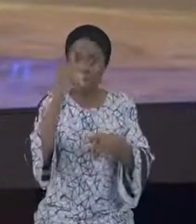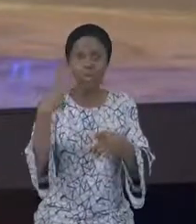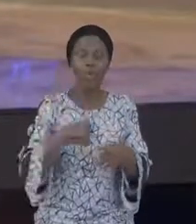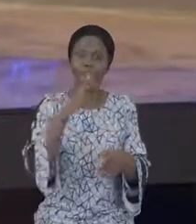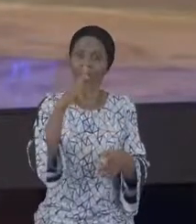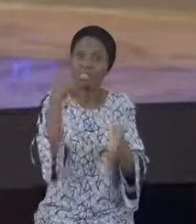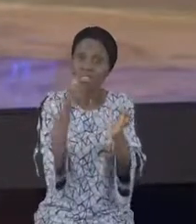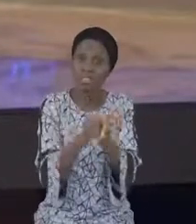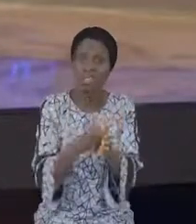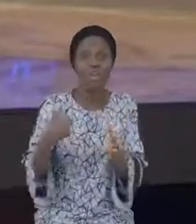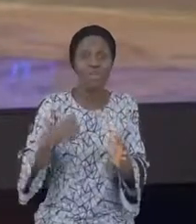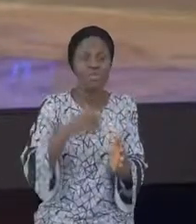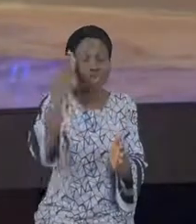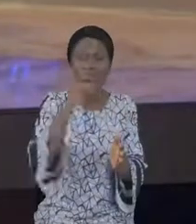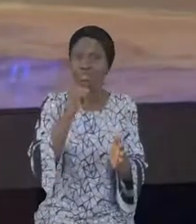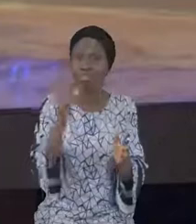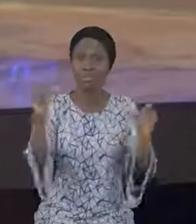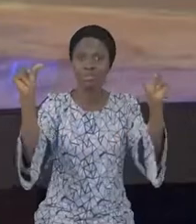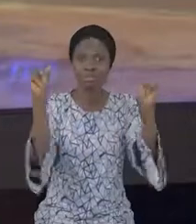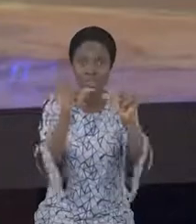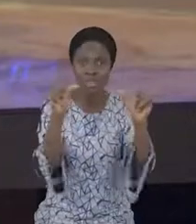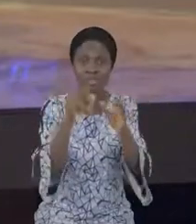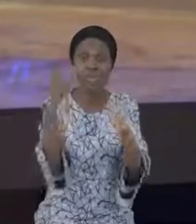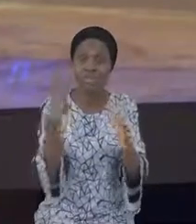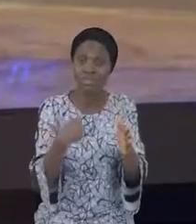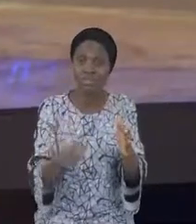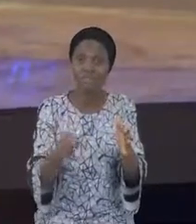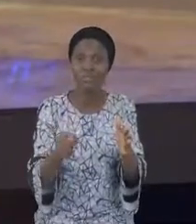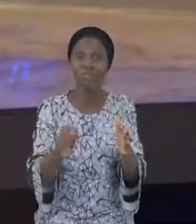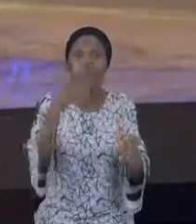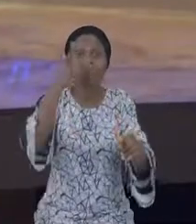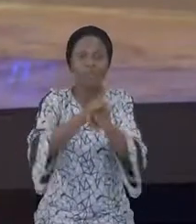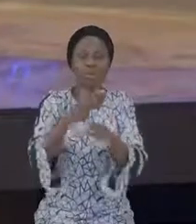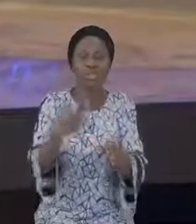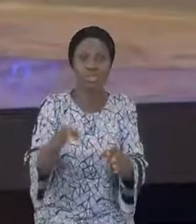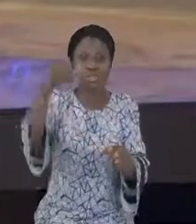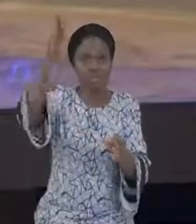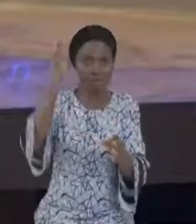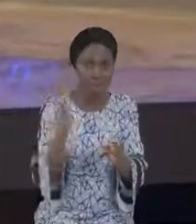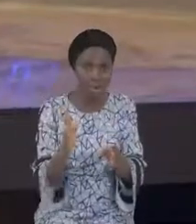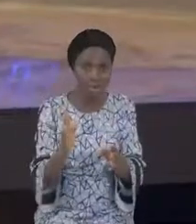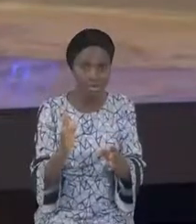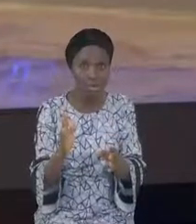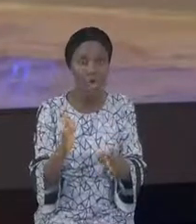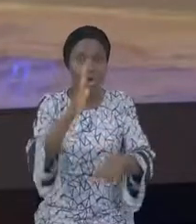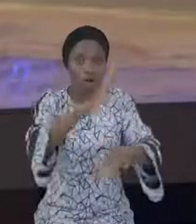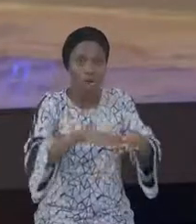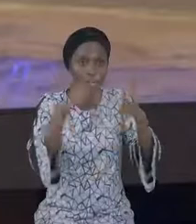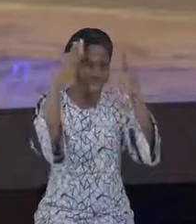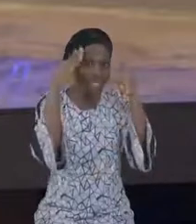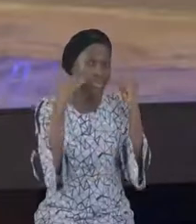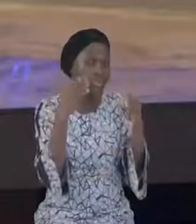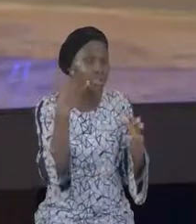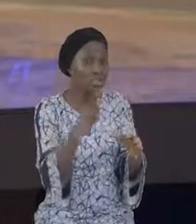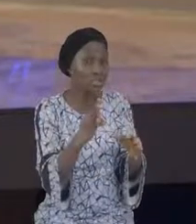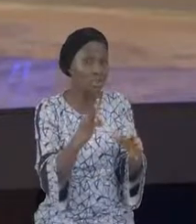avec l'expérience d'une telle personne. Si telle personne va se réveiller et se lever, il